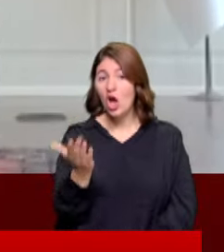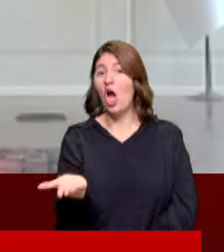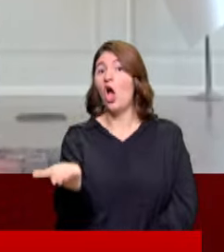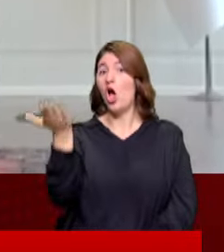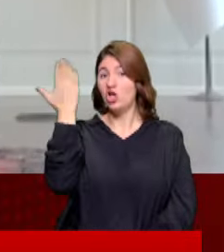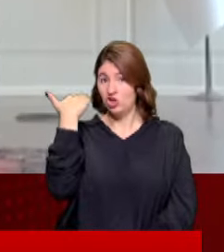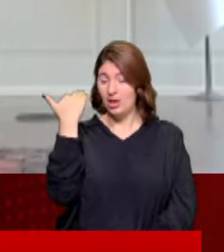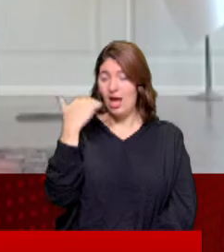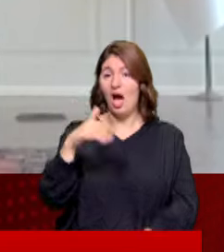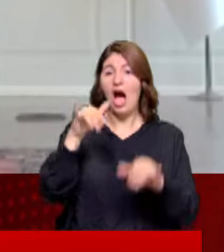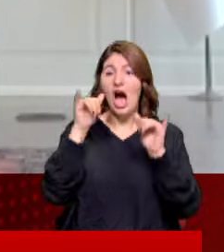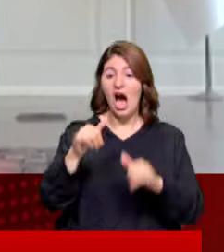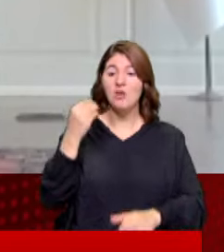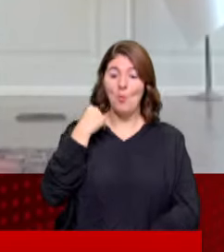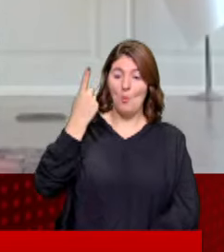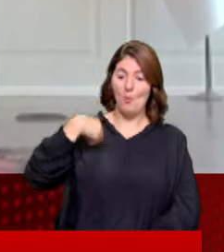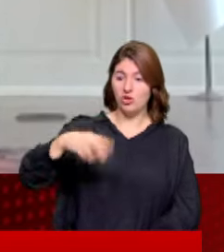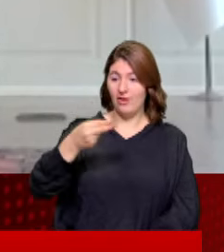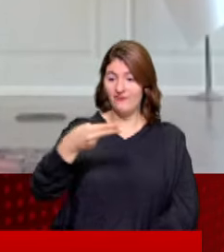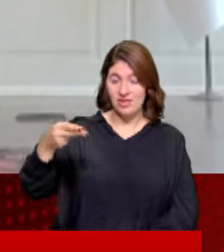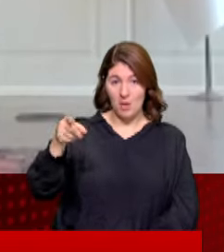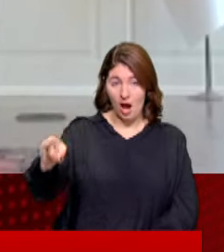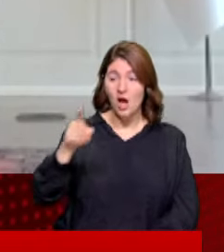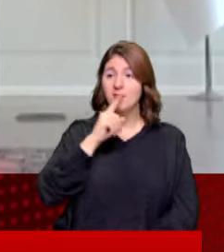önce aynı alacaklı firmaya